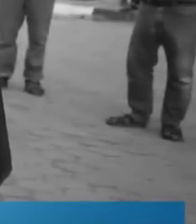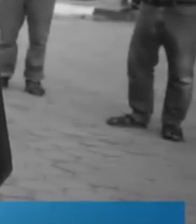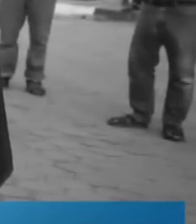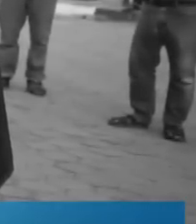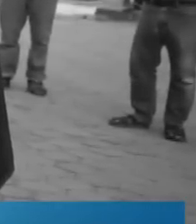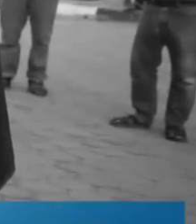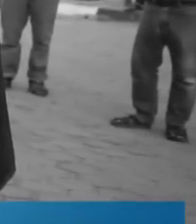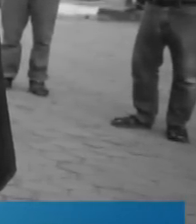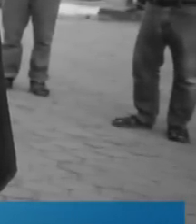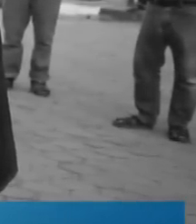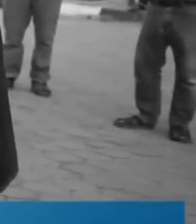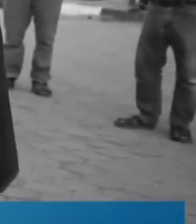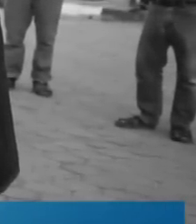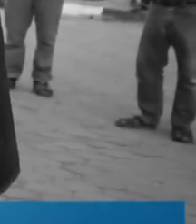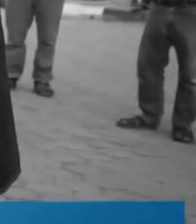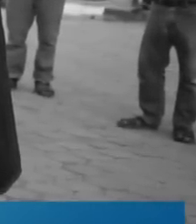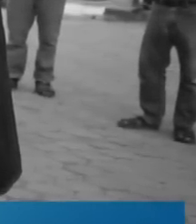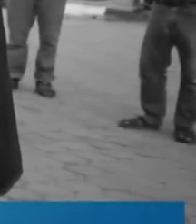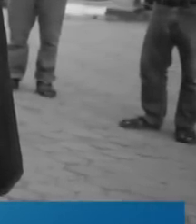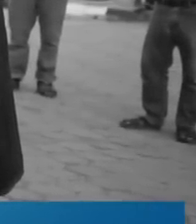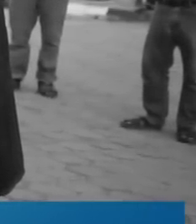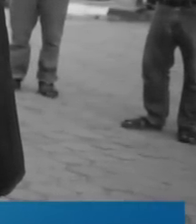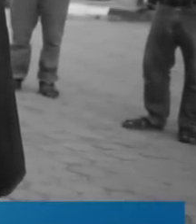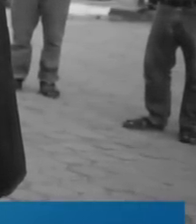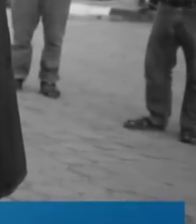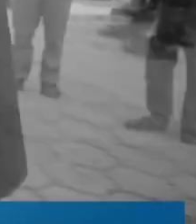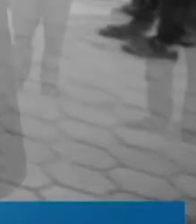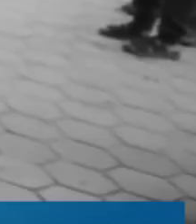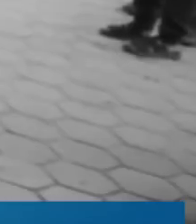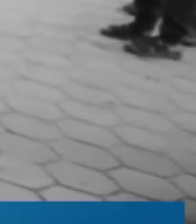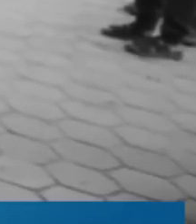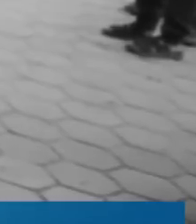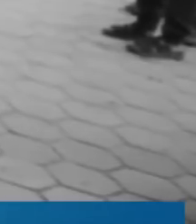duvarları devrinde küllin